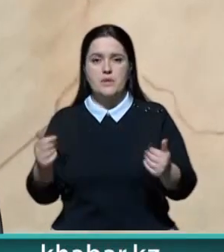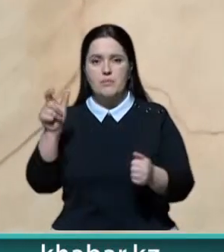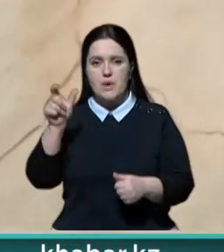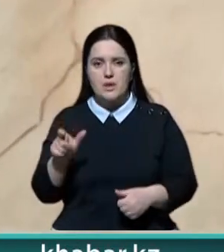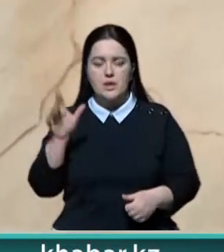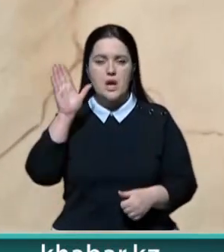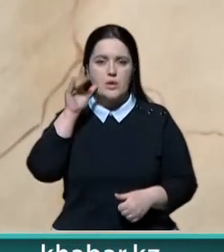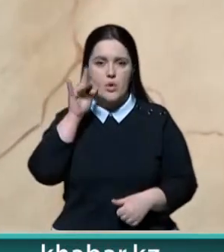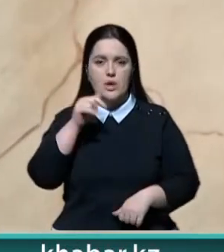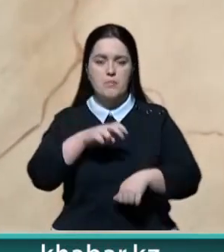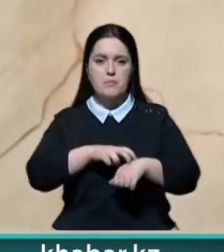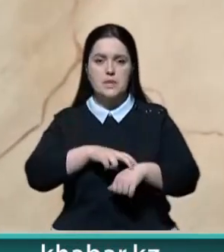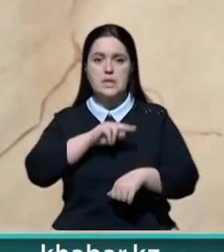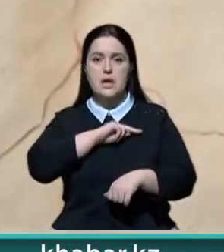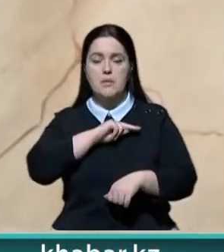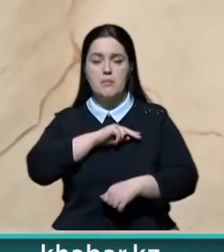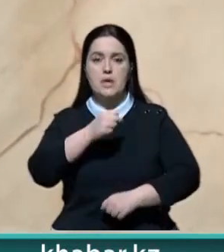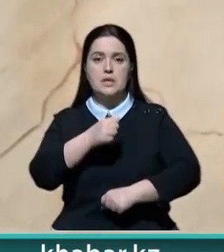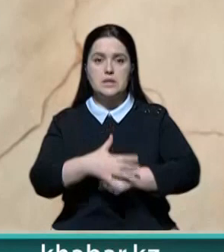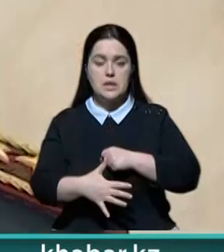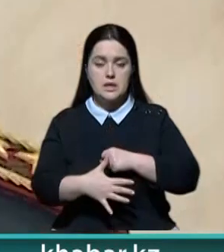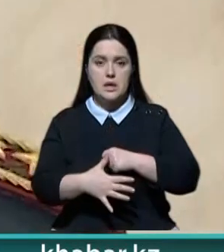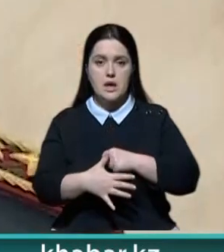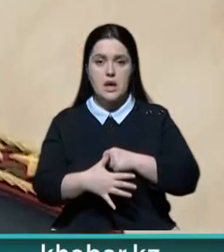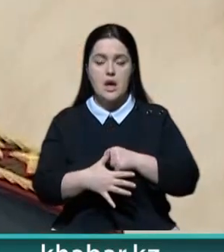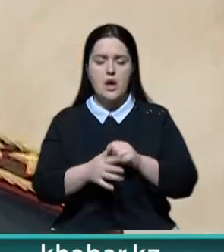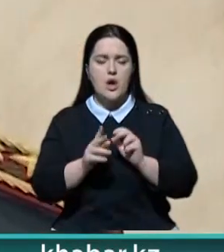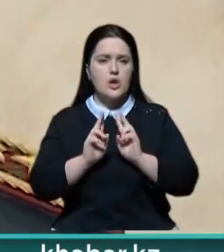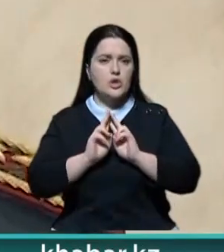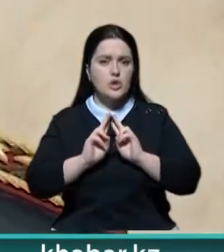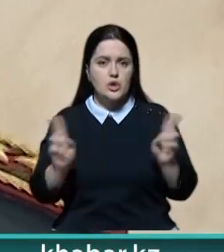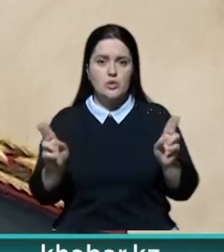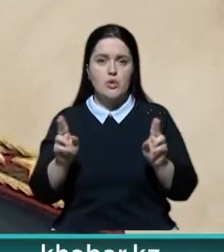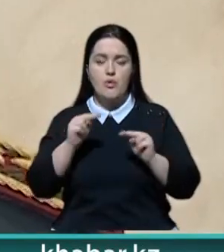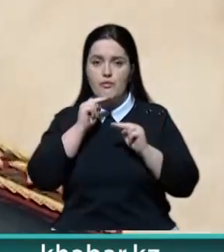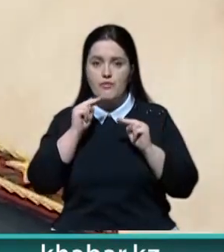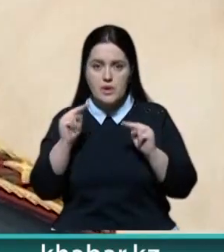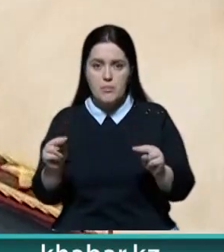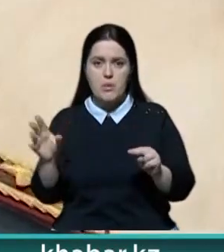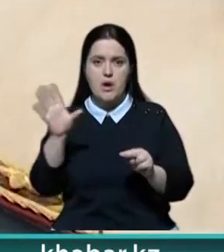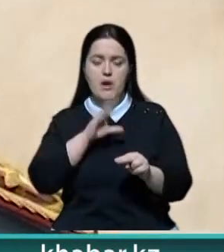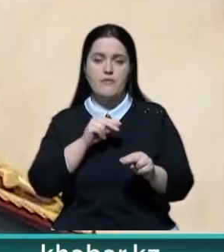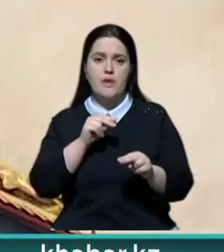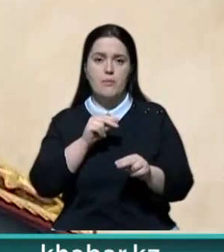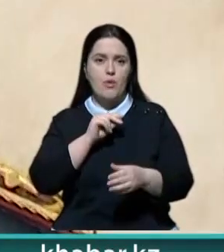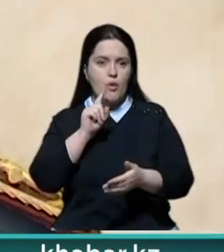кинологи и медицинские работники Центра медицины катастроф. Никто без внимания не остался. Кто-то награжден